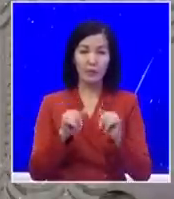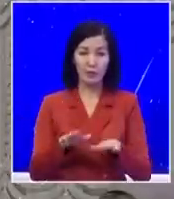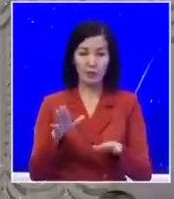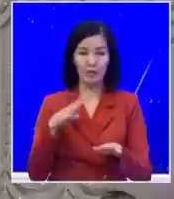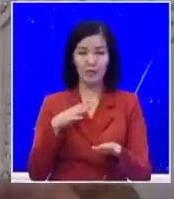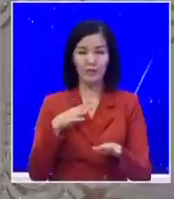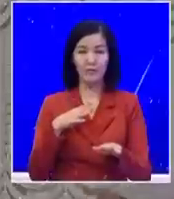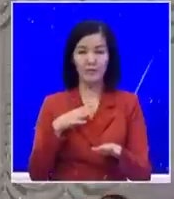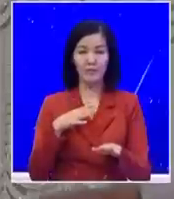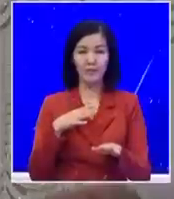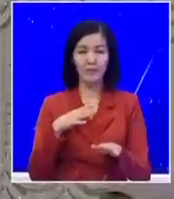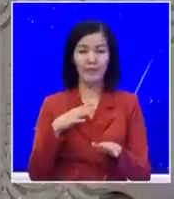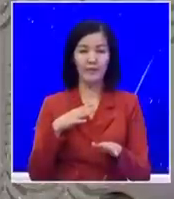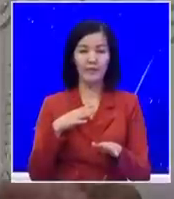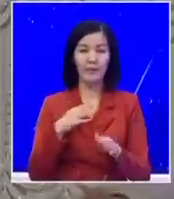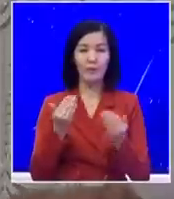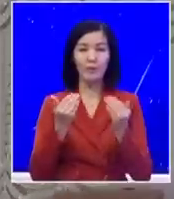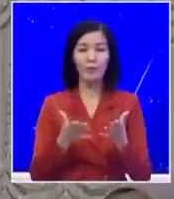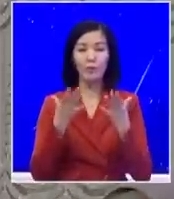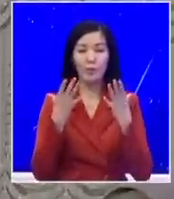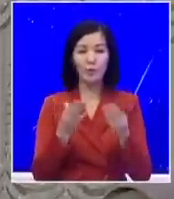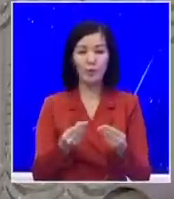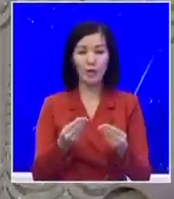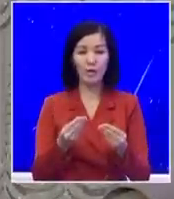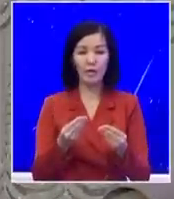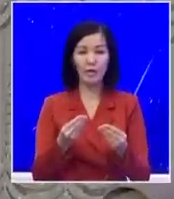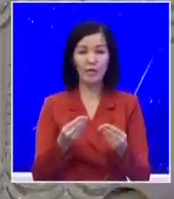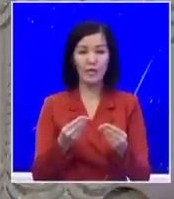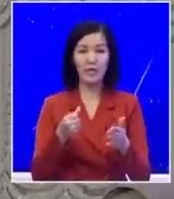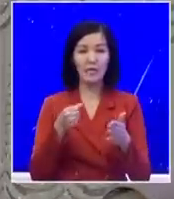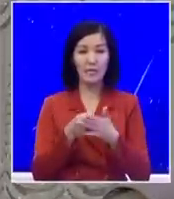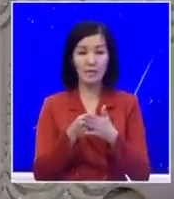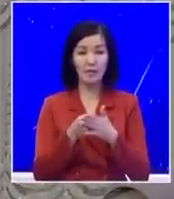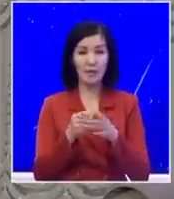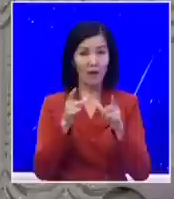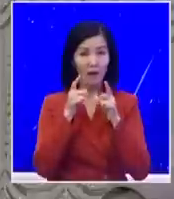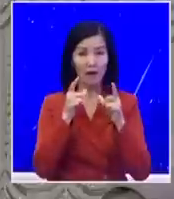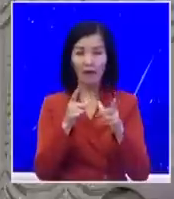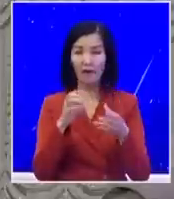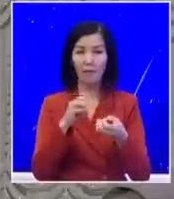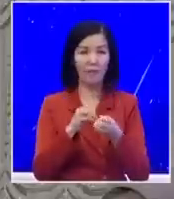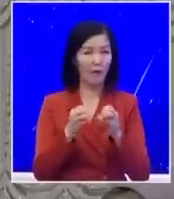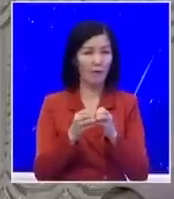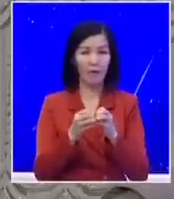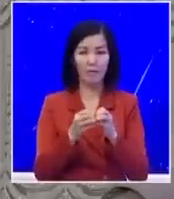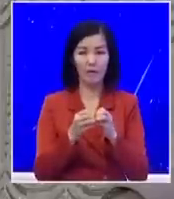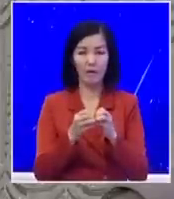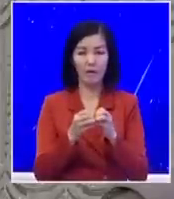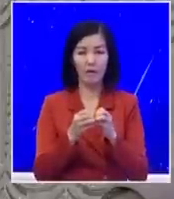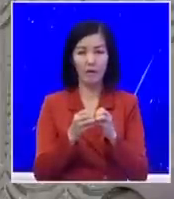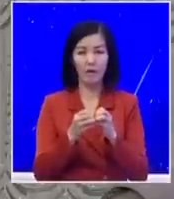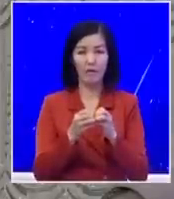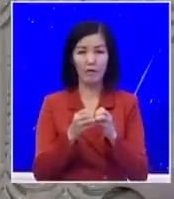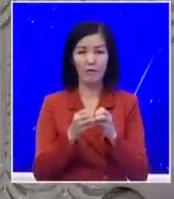да ақылдасып, келісіп, өссек, бетсек. Сенесіз бе, күні бүгінгі дейін бір-бірімізге